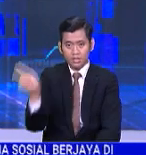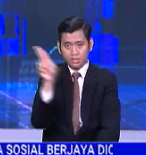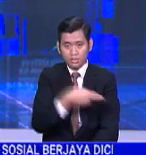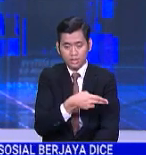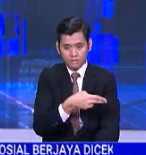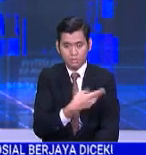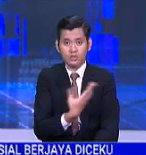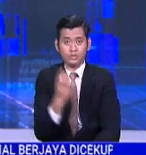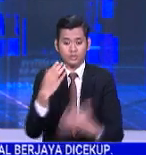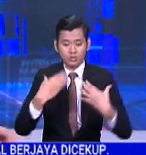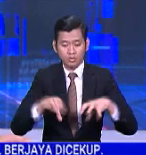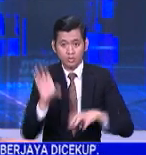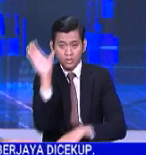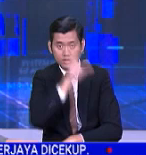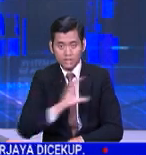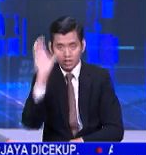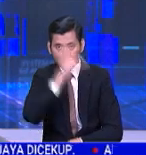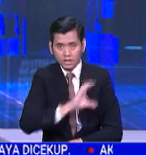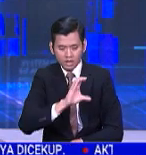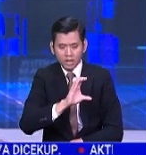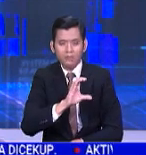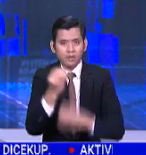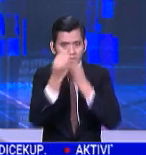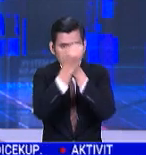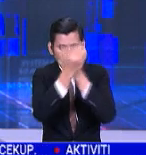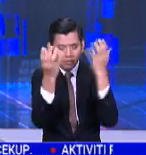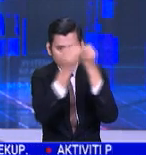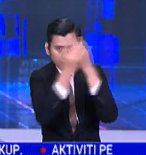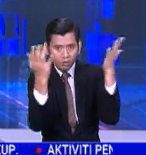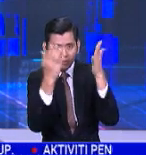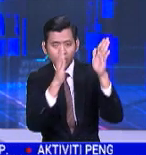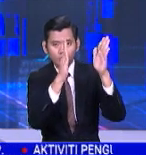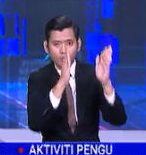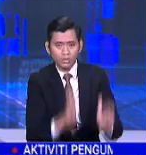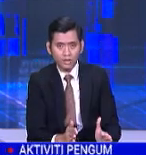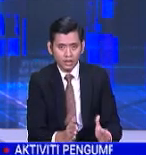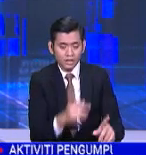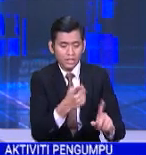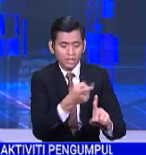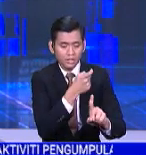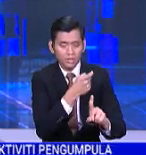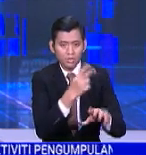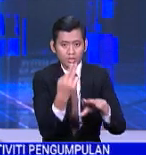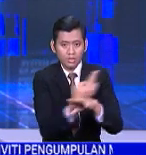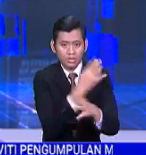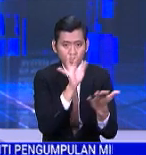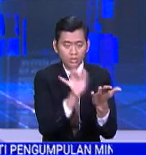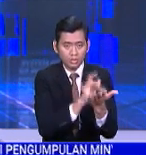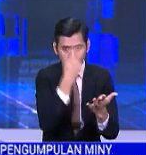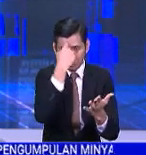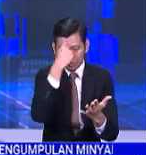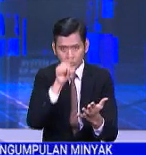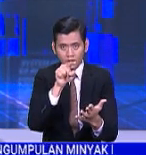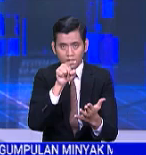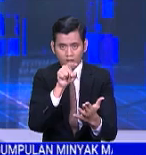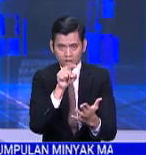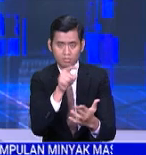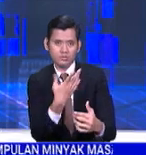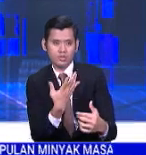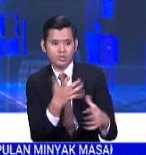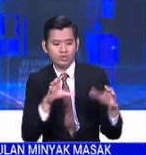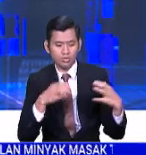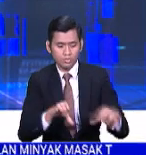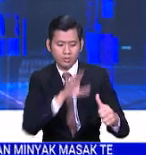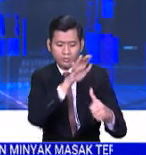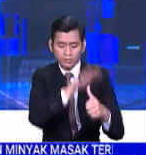peminjam menerusi aplikasi telefon pintar bagi mengugut mangsa. Semalam modus operandi berkenaan didedahkan RTM